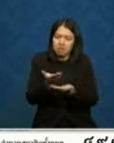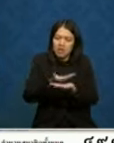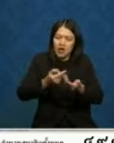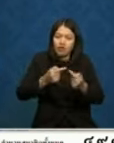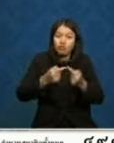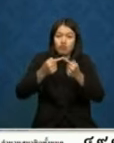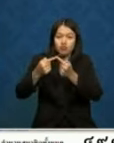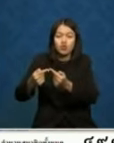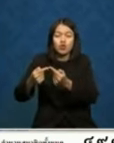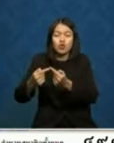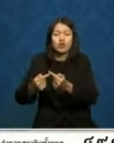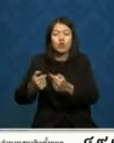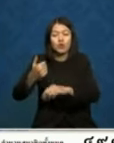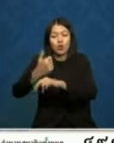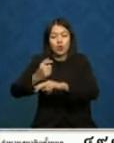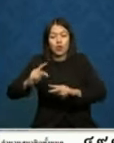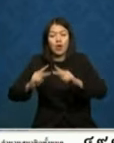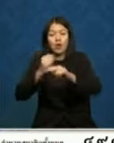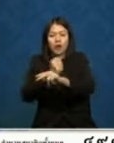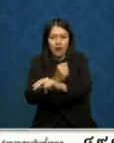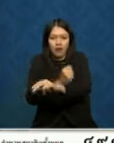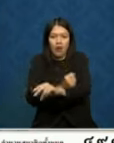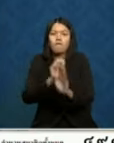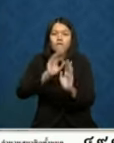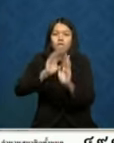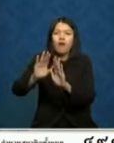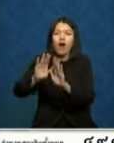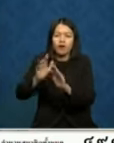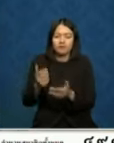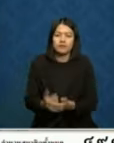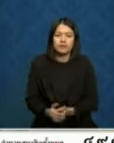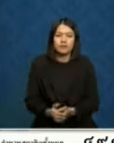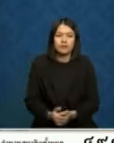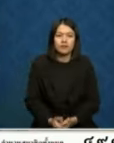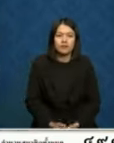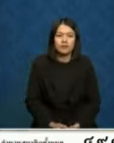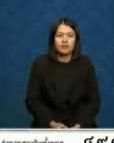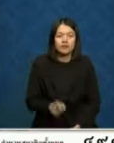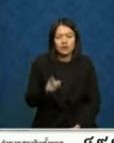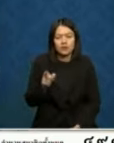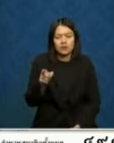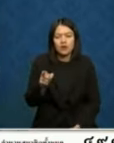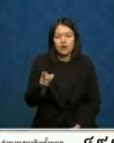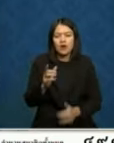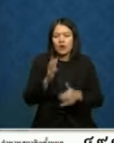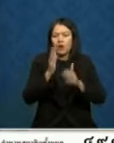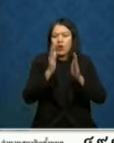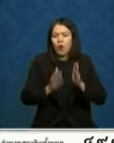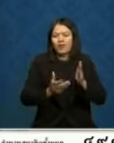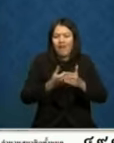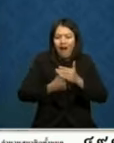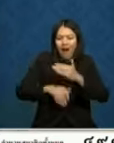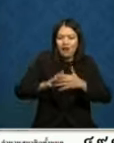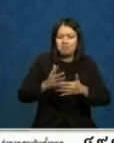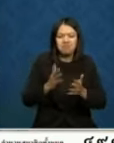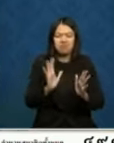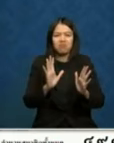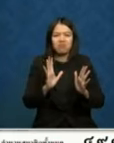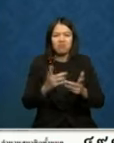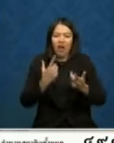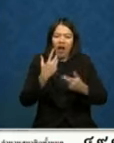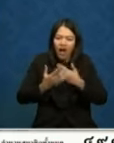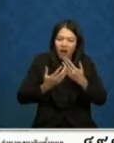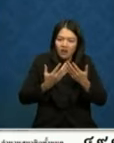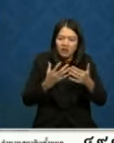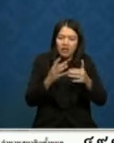ต่อให้กับรัฐมนตรีกระทรวงแรงงานคนนี้ฝากปิดตำนานนี้หน่อยเถอะอย่าเอามนุษย์มาค้าขายอย่าเอ